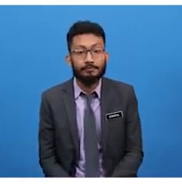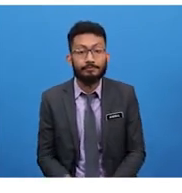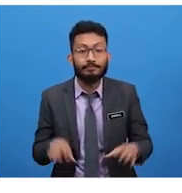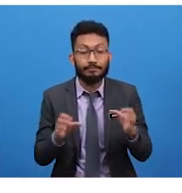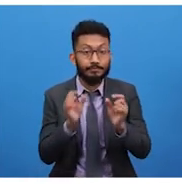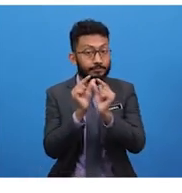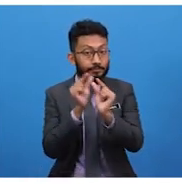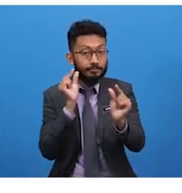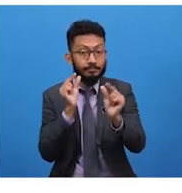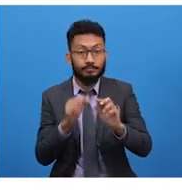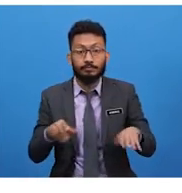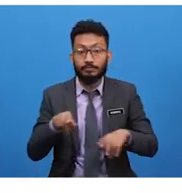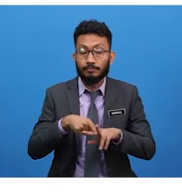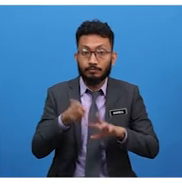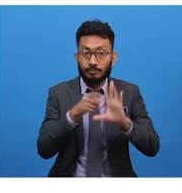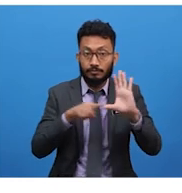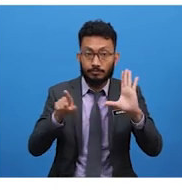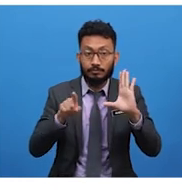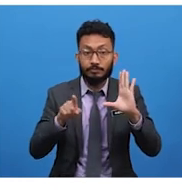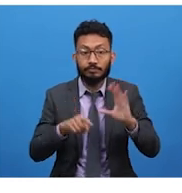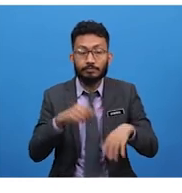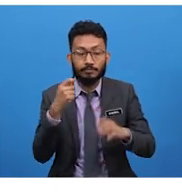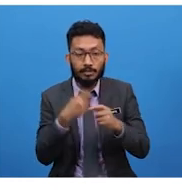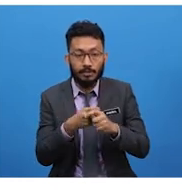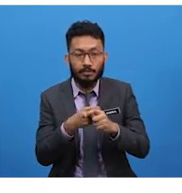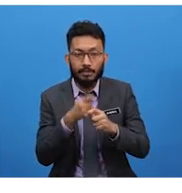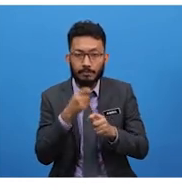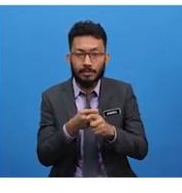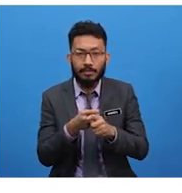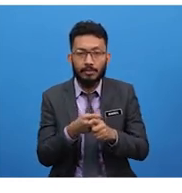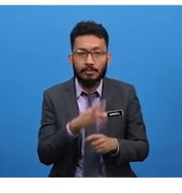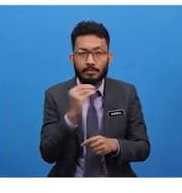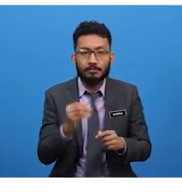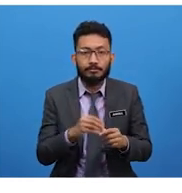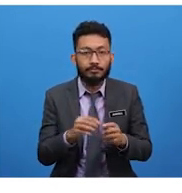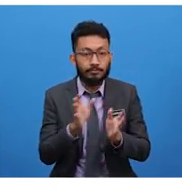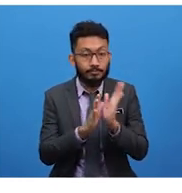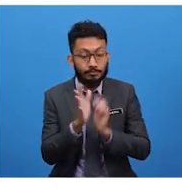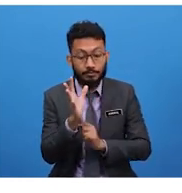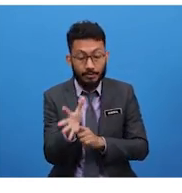Buat garis bersudut tepat dari titik I ke garis empayar dan kelipit.